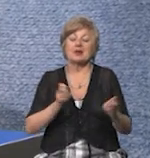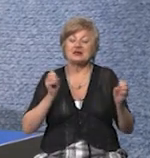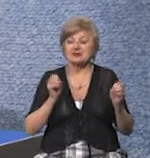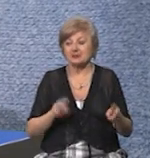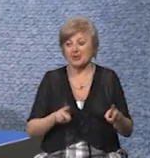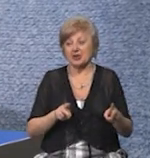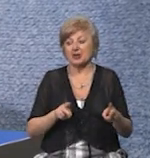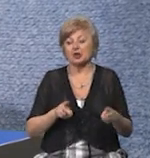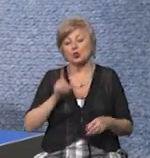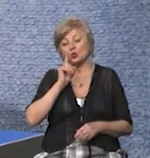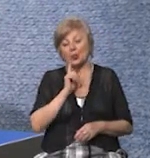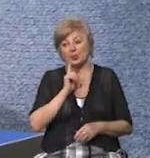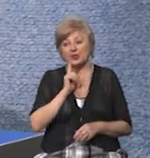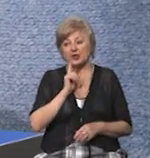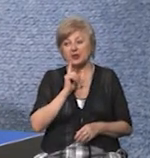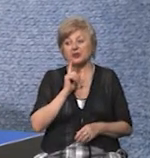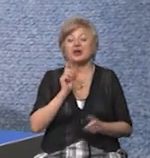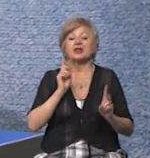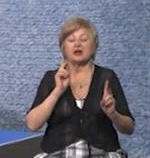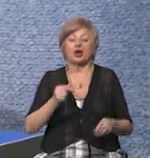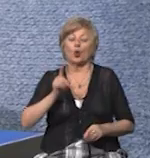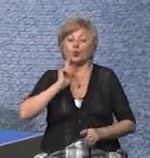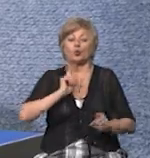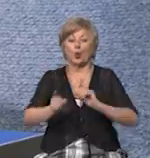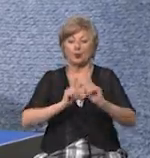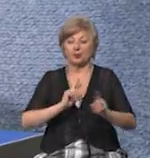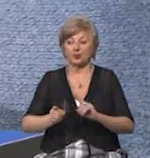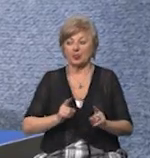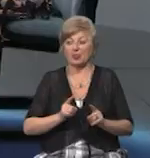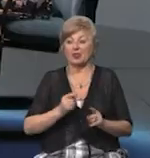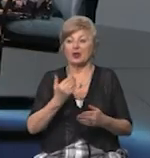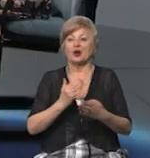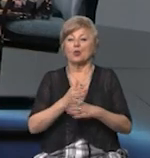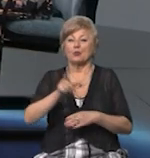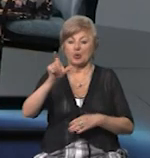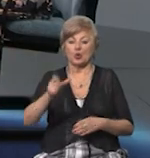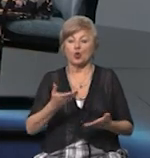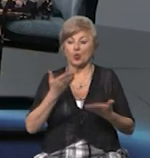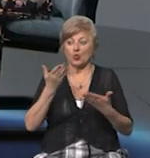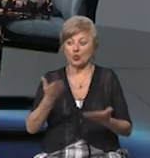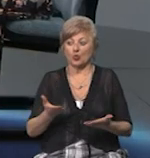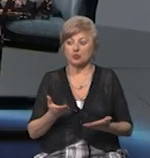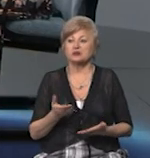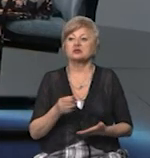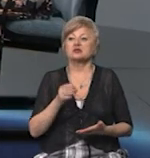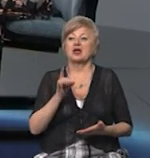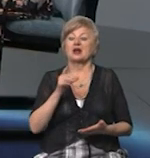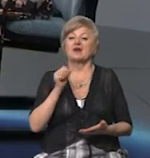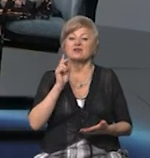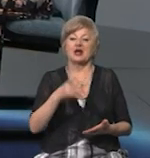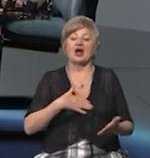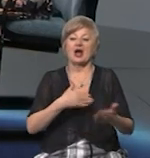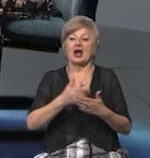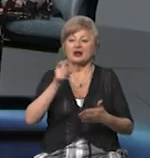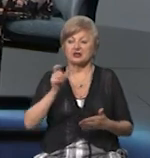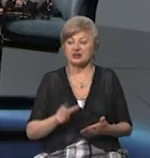питання зручностей і питання мобільності Запоріжжя будемо говорити із гостем, якого дуже радо вітаю в нашій студії, Олександр Ралик, активіст